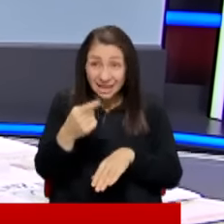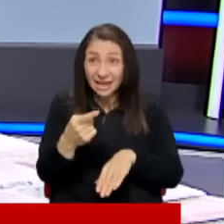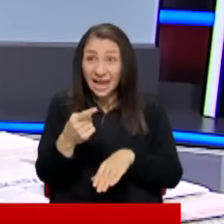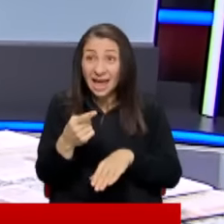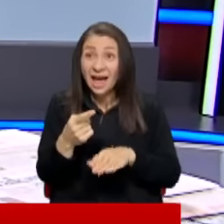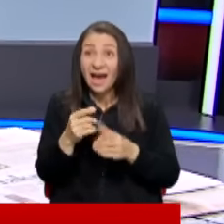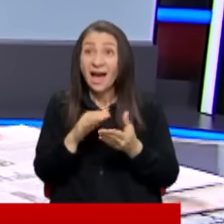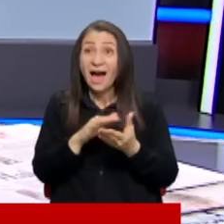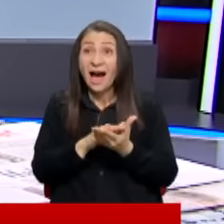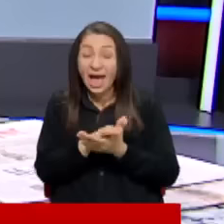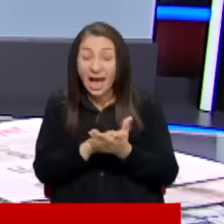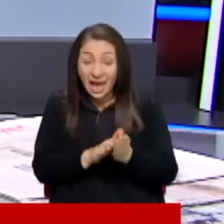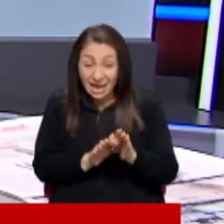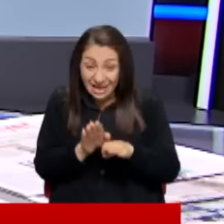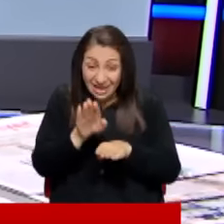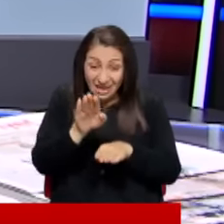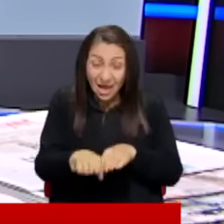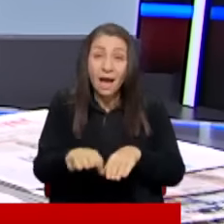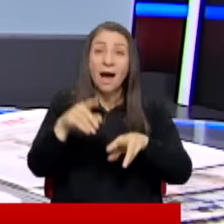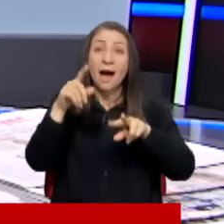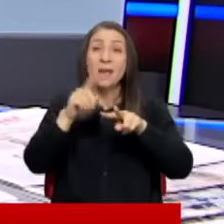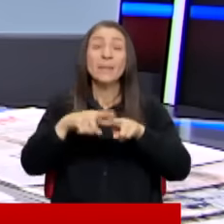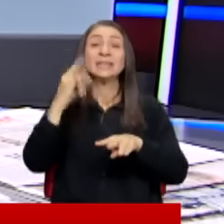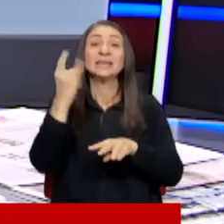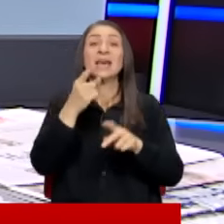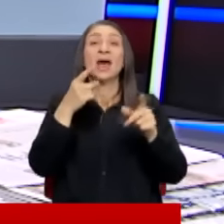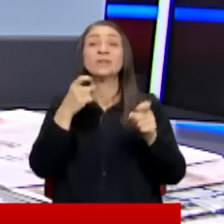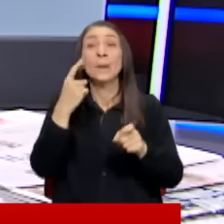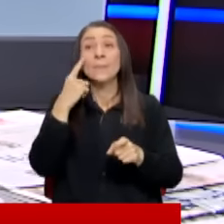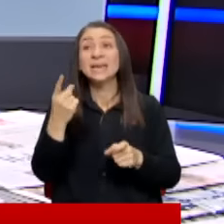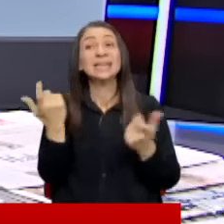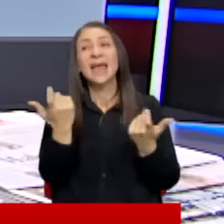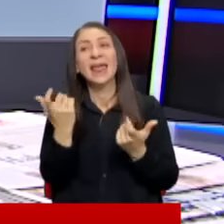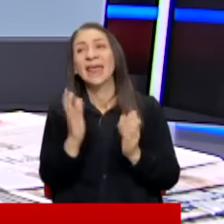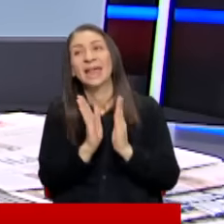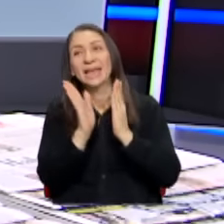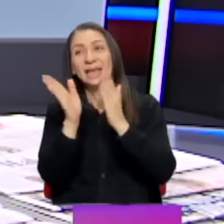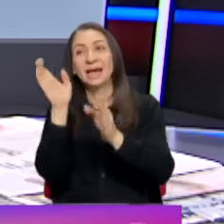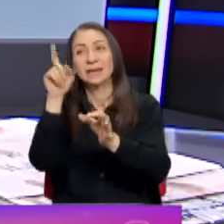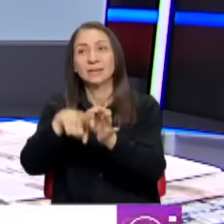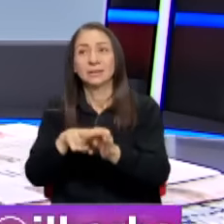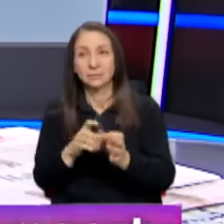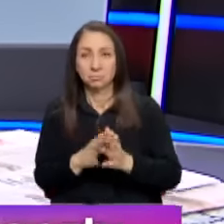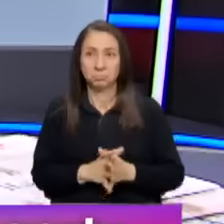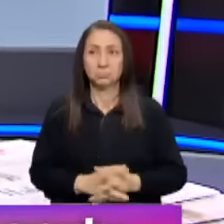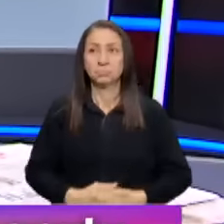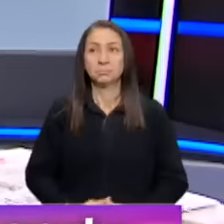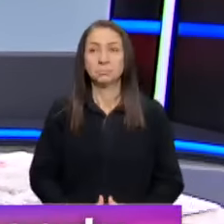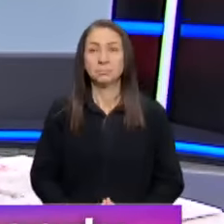ayağının asteroidiyle Alper Gezer Avcı bakın nereye atandı.